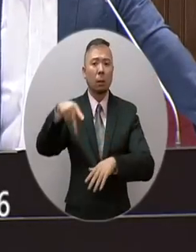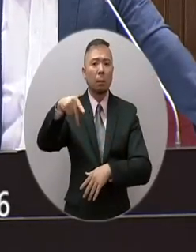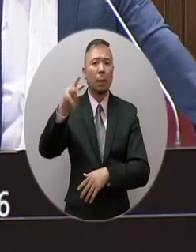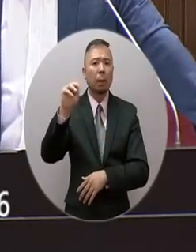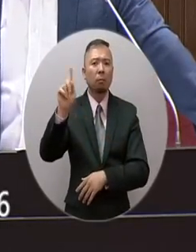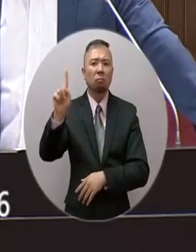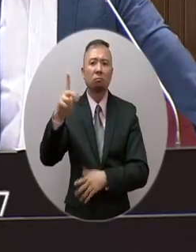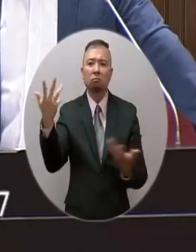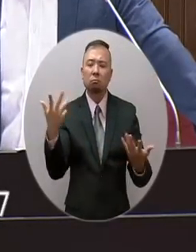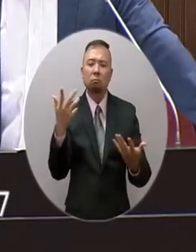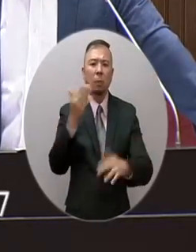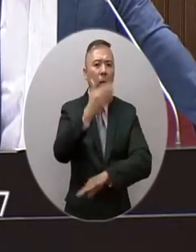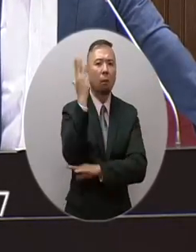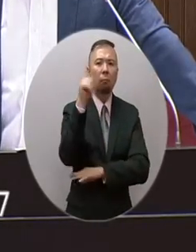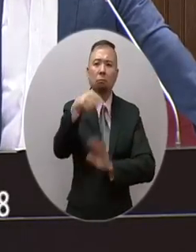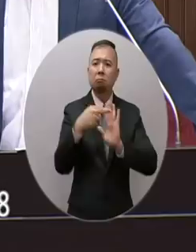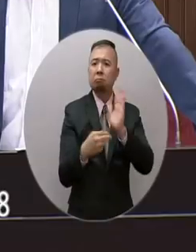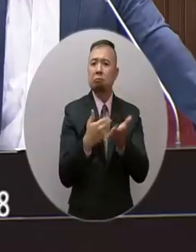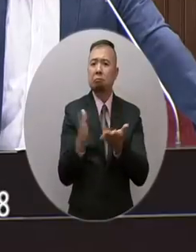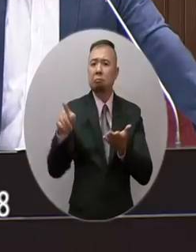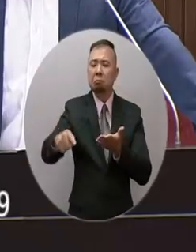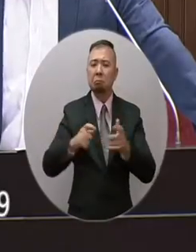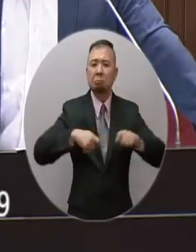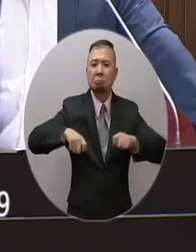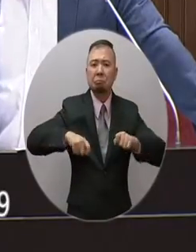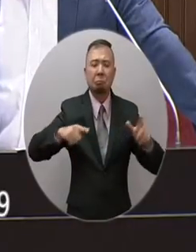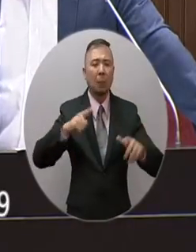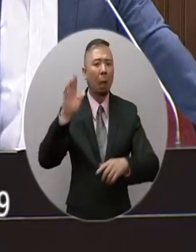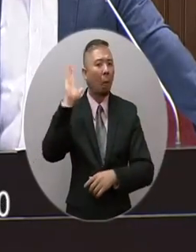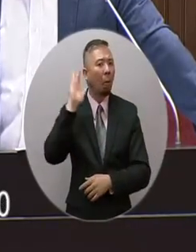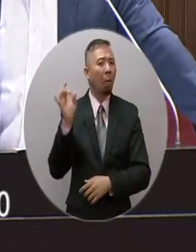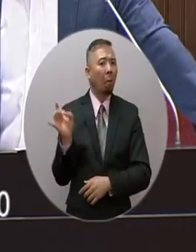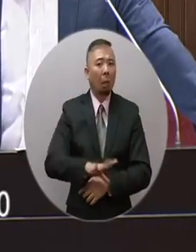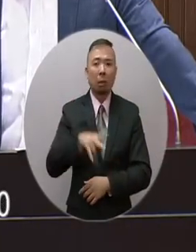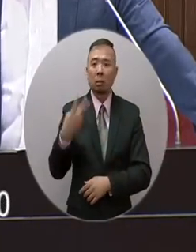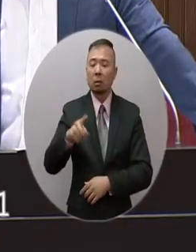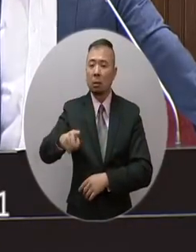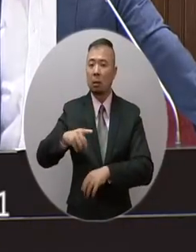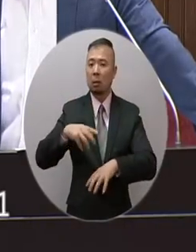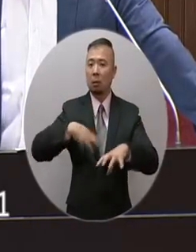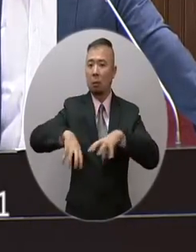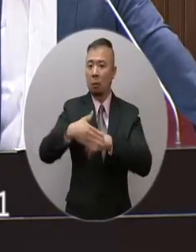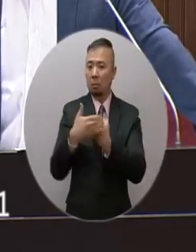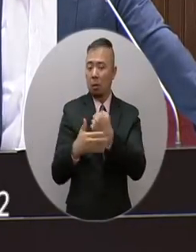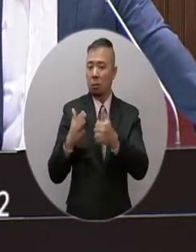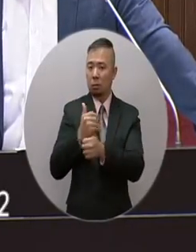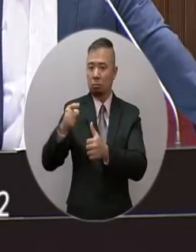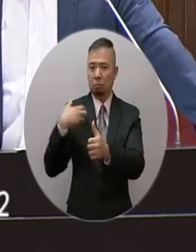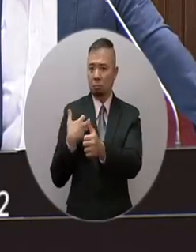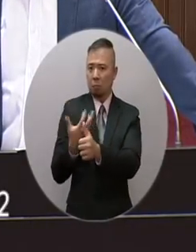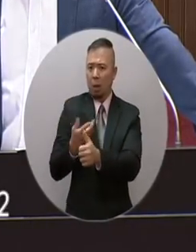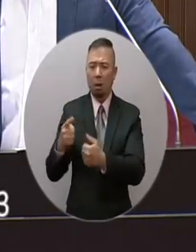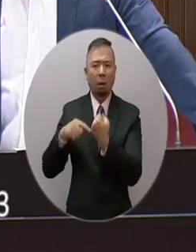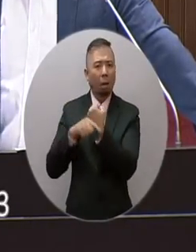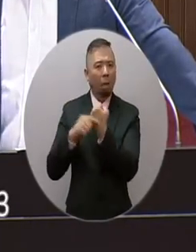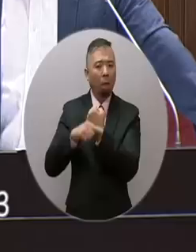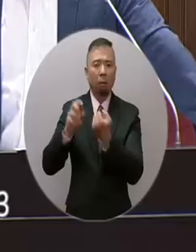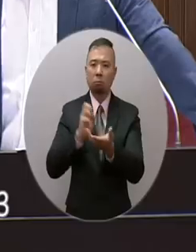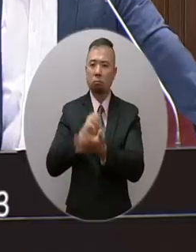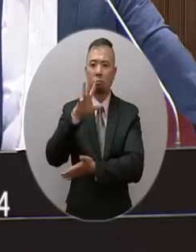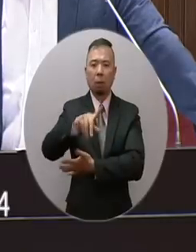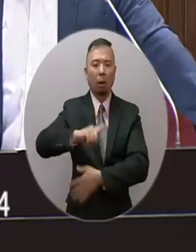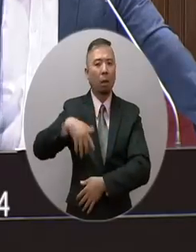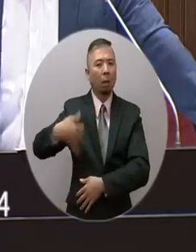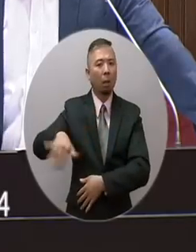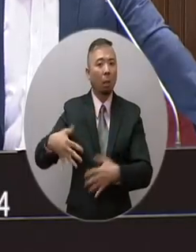看法说法，甚至于说我们的环保署的委托研究到现在还没有出炉。 那委托研